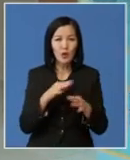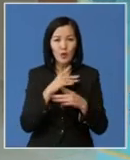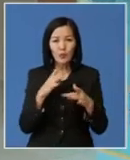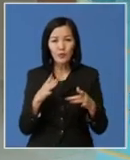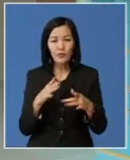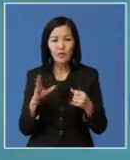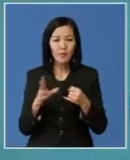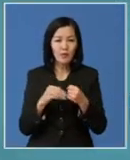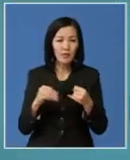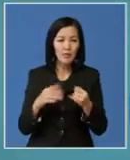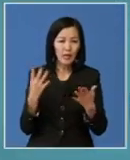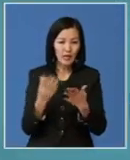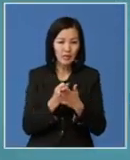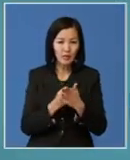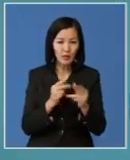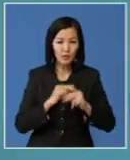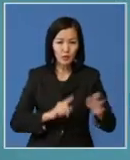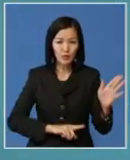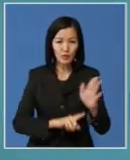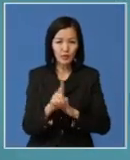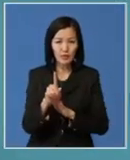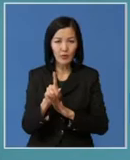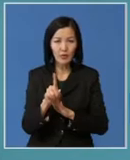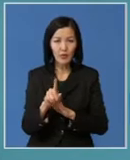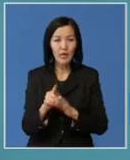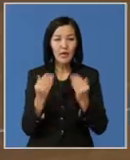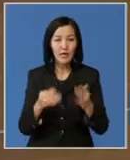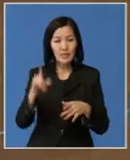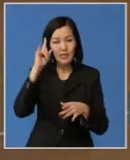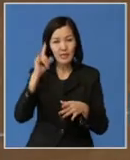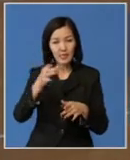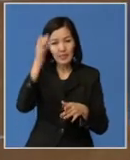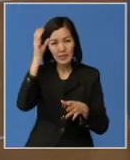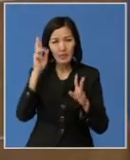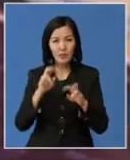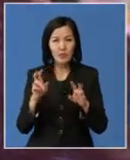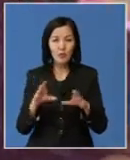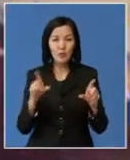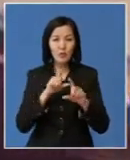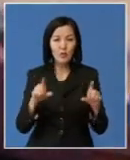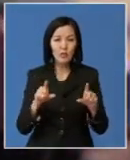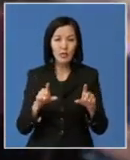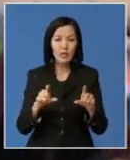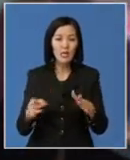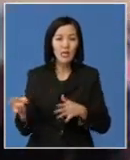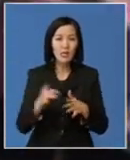киелі мекендерді анықтау жұмысы бастау алған еді. Соның арқасында Қазақстан ғылыми зерттеу орталығының өкілдері республикамыздағы тарихи